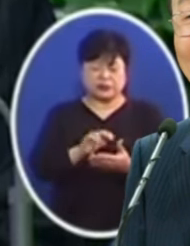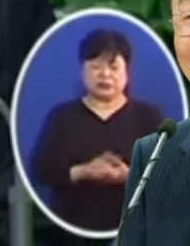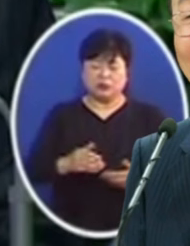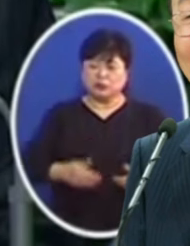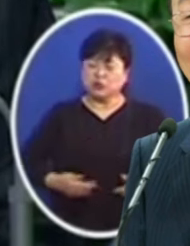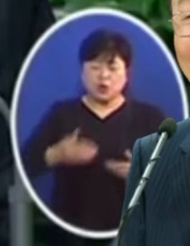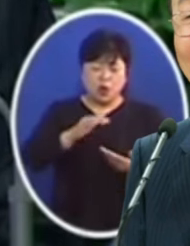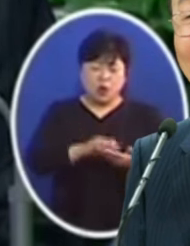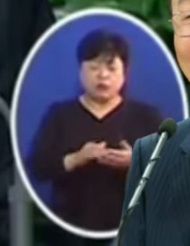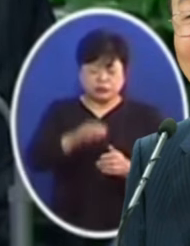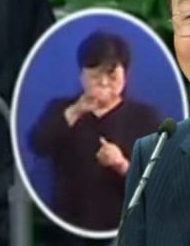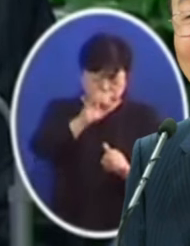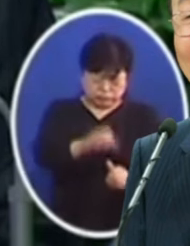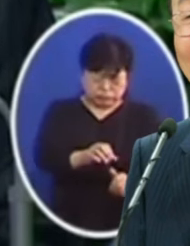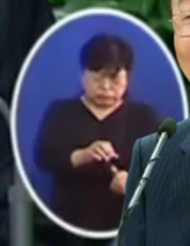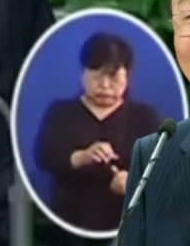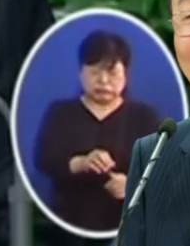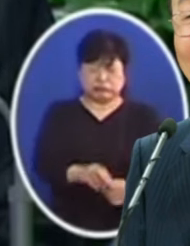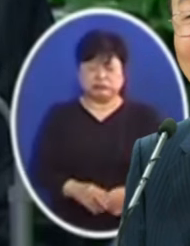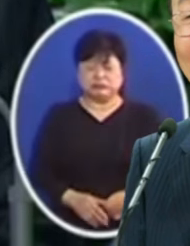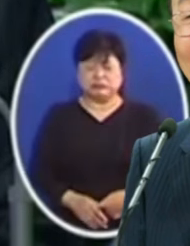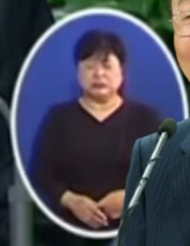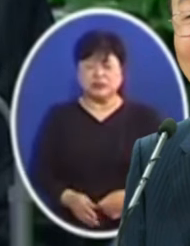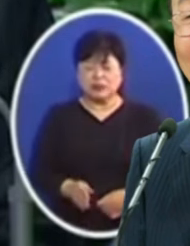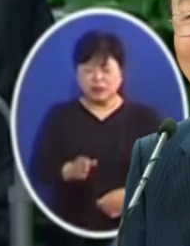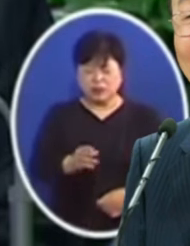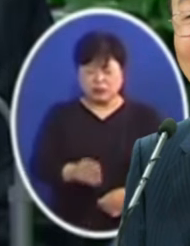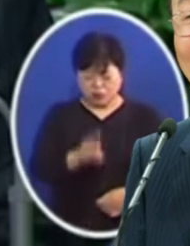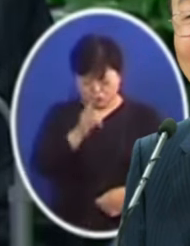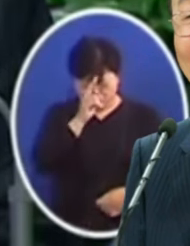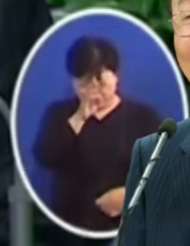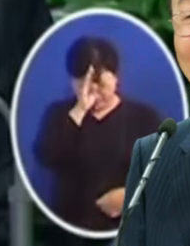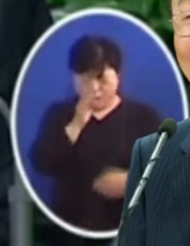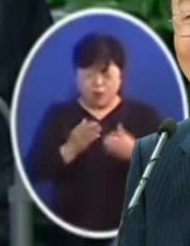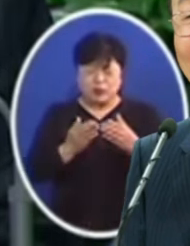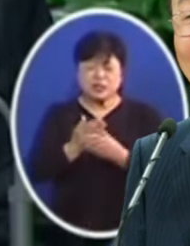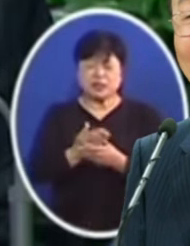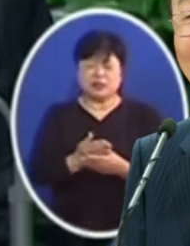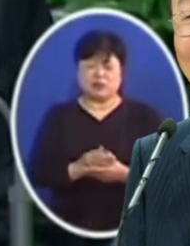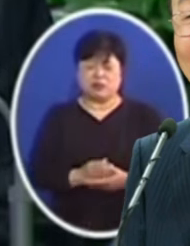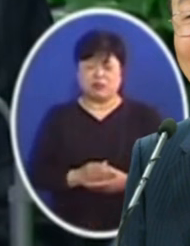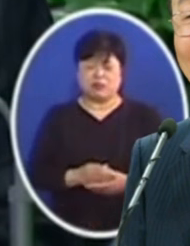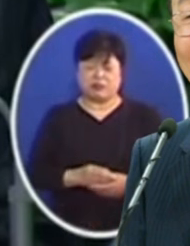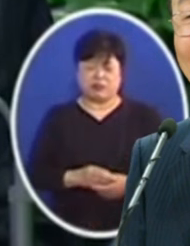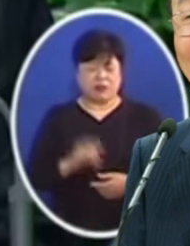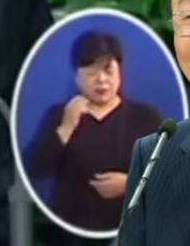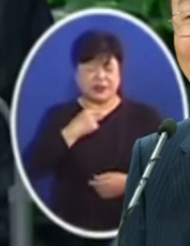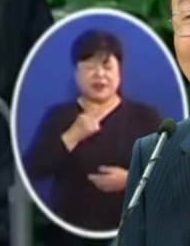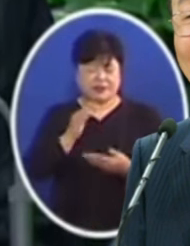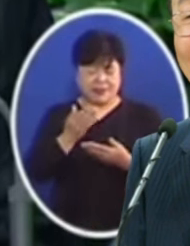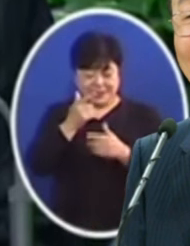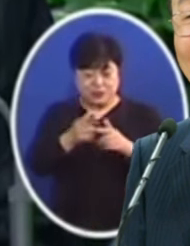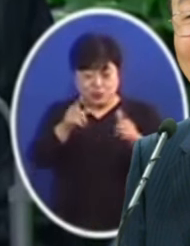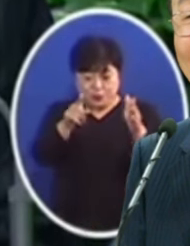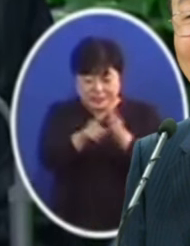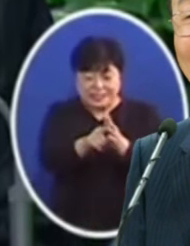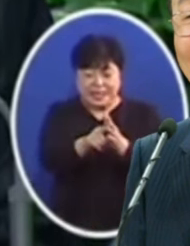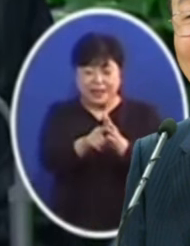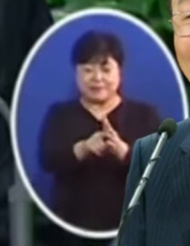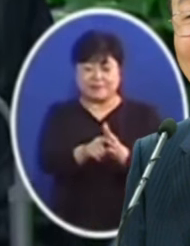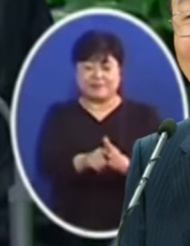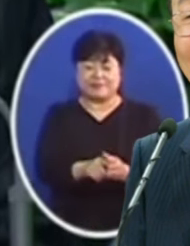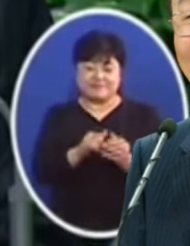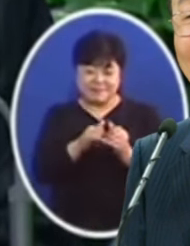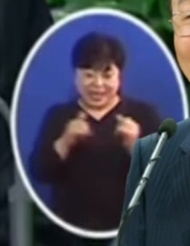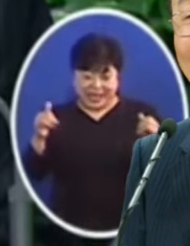쓸데없이 억압을 당하고 우울하고 슬프고 부정적이고 파괴적으로 되는 것입니다. 예수 믿는 사람에게는 마귀가 안